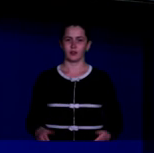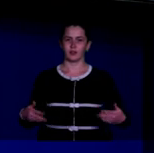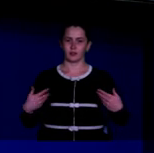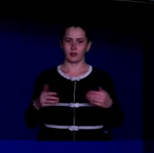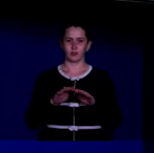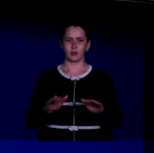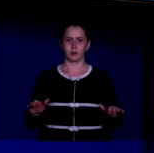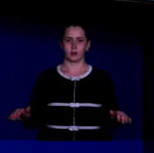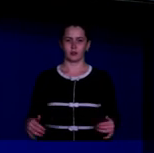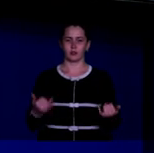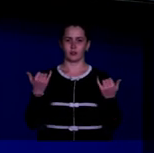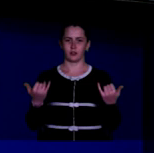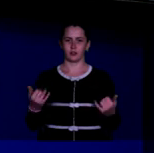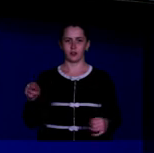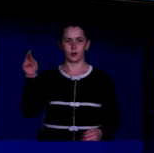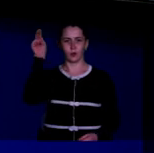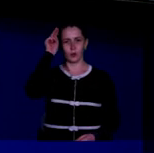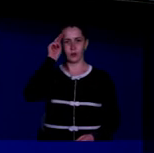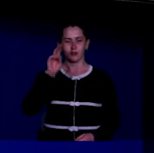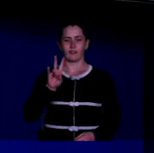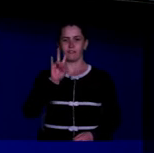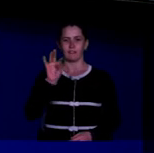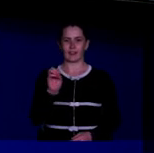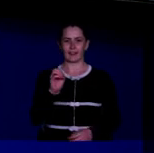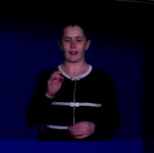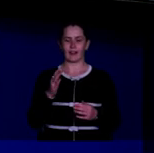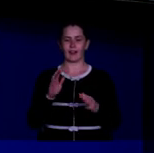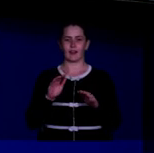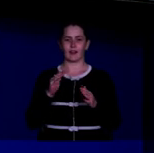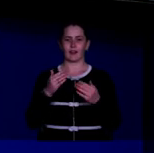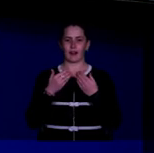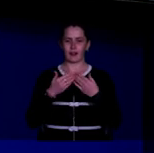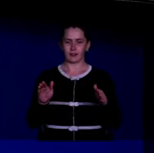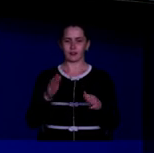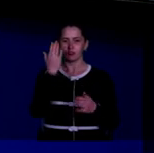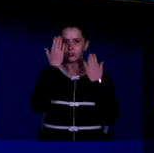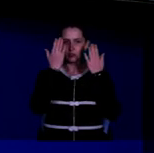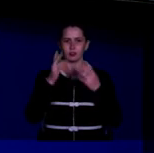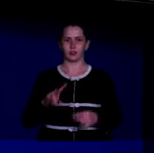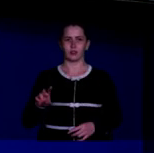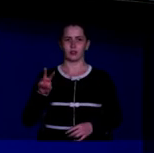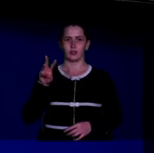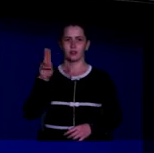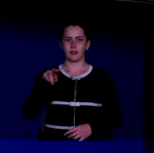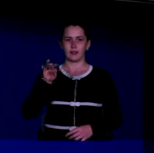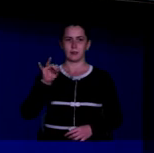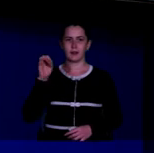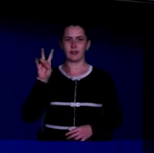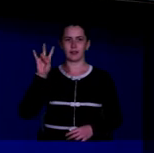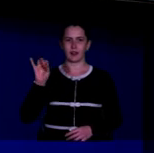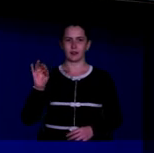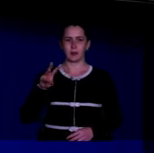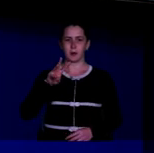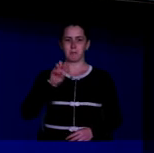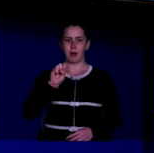Здравствуйте, ребята! Сегодня у нас с вами урок внеклассного чтения. Дмитрий Наркисович Мамин Сибиряк